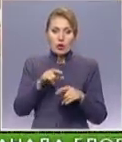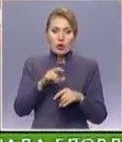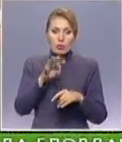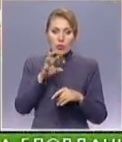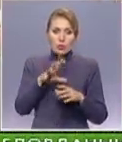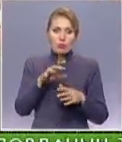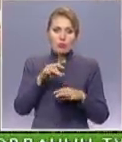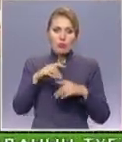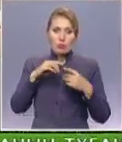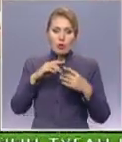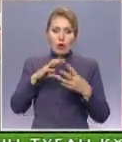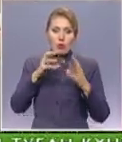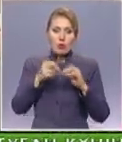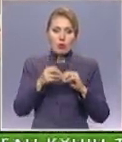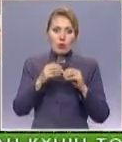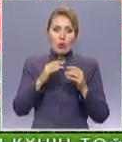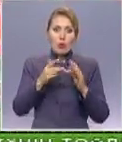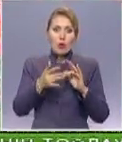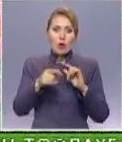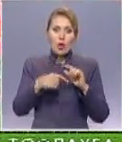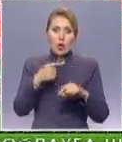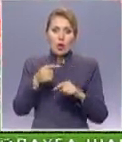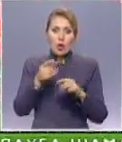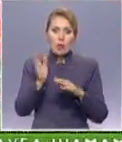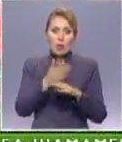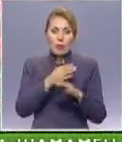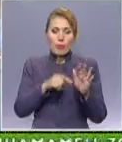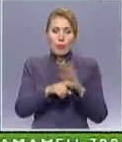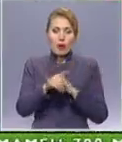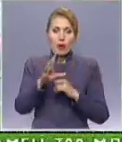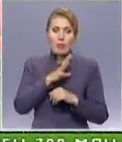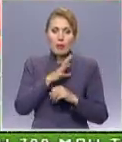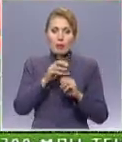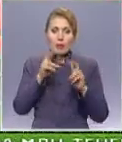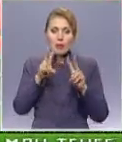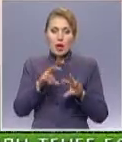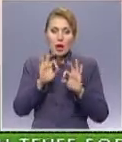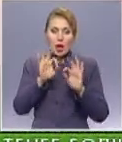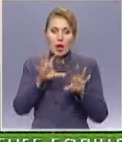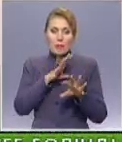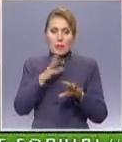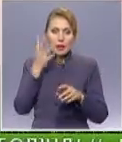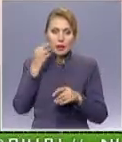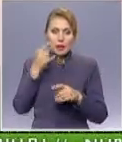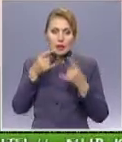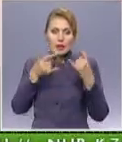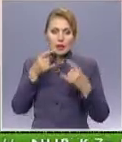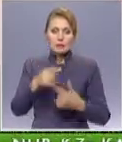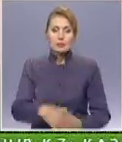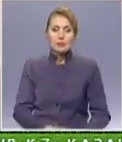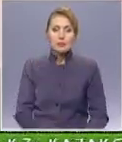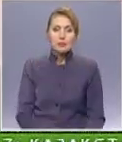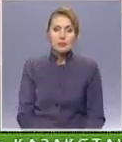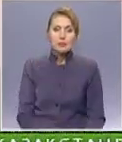базасына енгізіледі екен. Сөйтіп борышкер қатарынан алынып тасталады. Үмбетәлі Меймеш, Олжас Ақманбетов, Алматы телеарнасы.